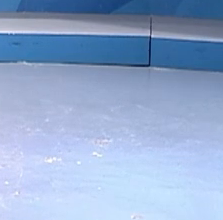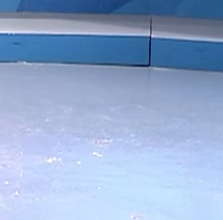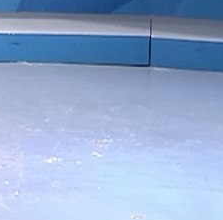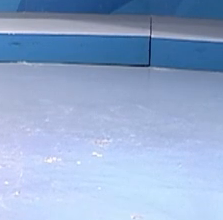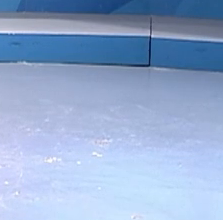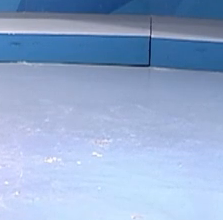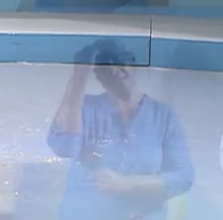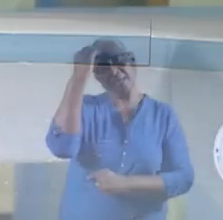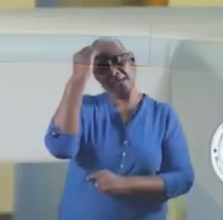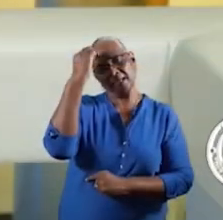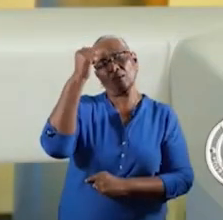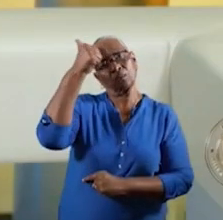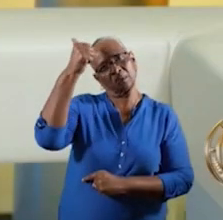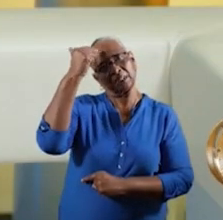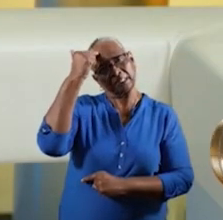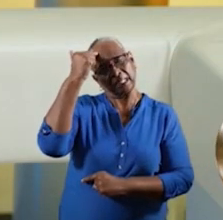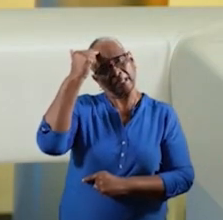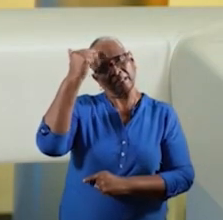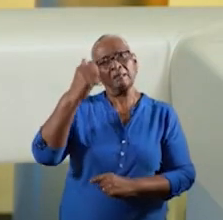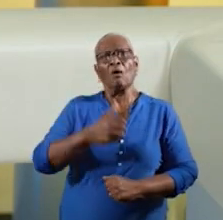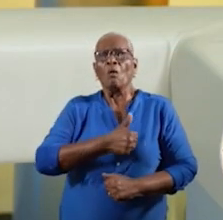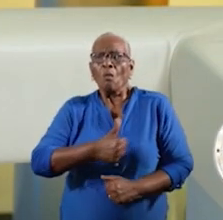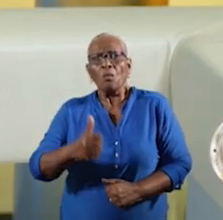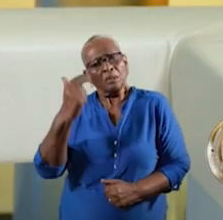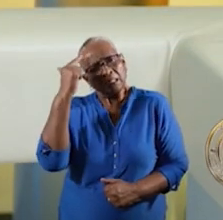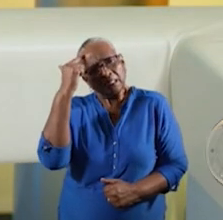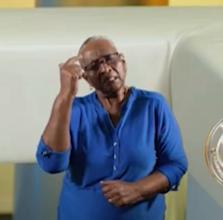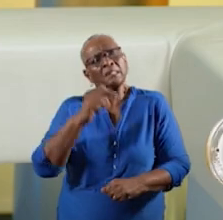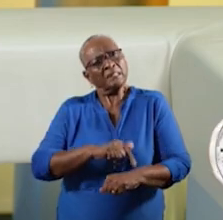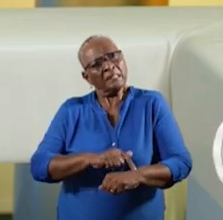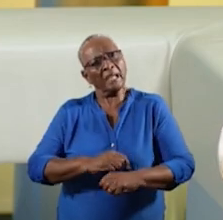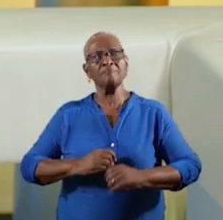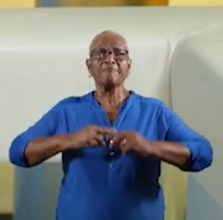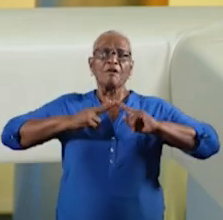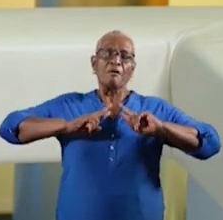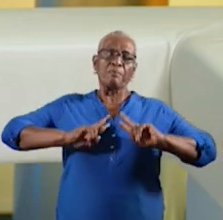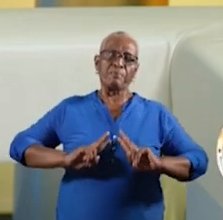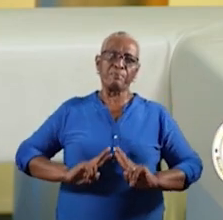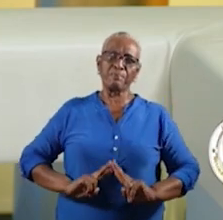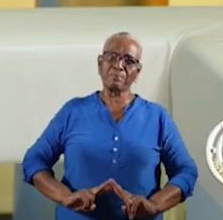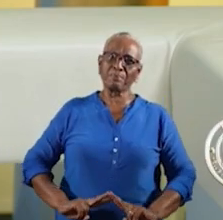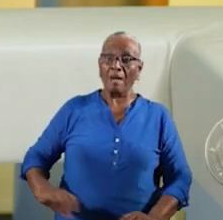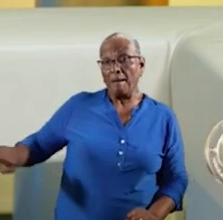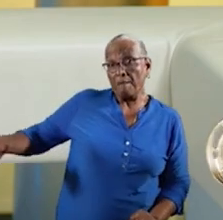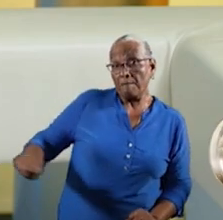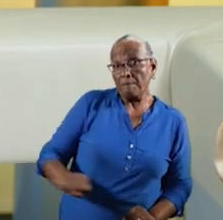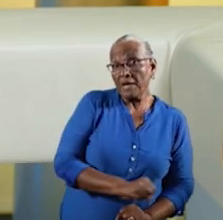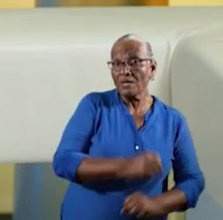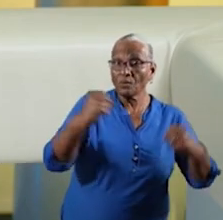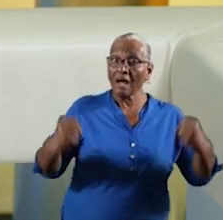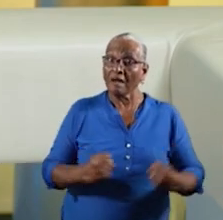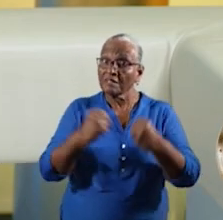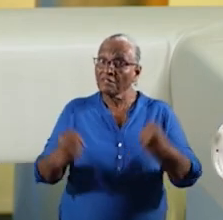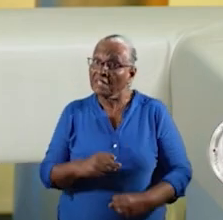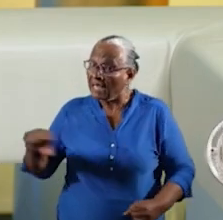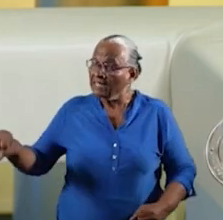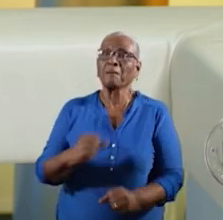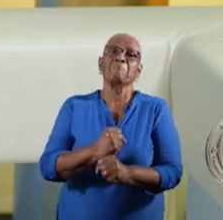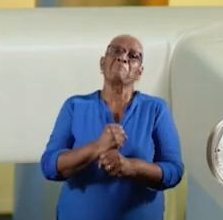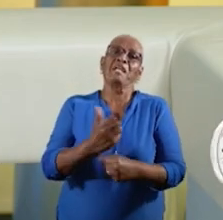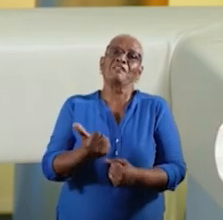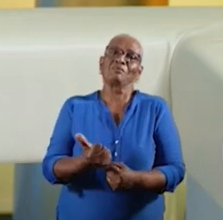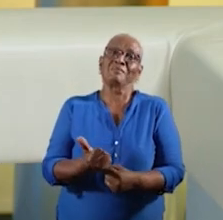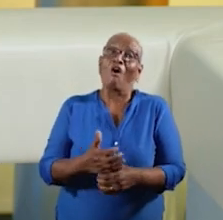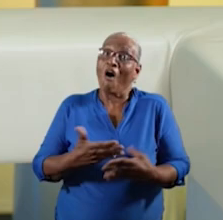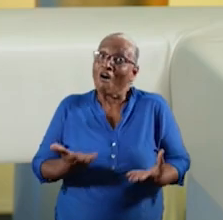zorgen. Neem de tijd om te ontspannen, deel te nemen aan activiteiten waar je van houdt